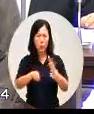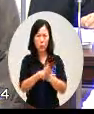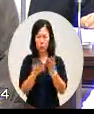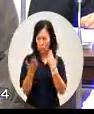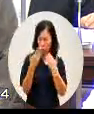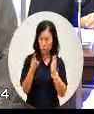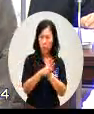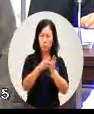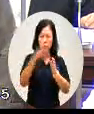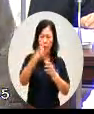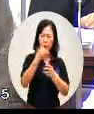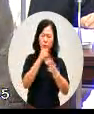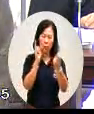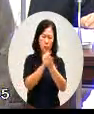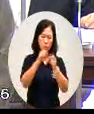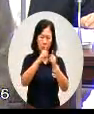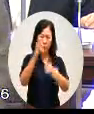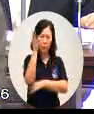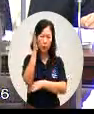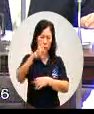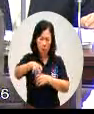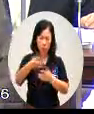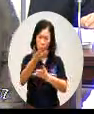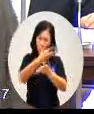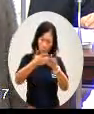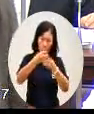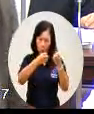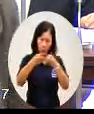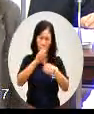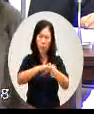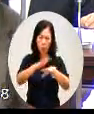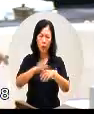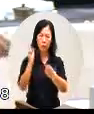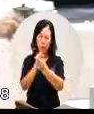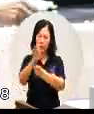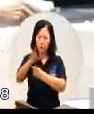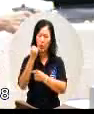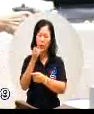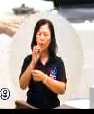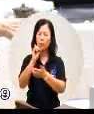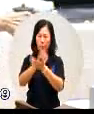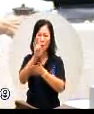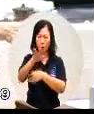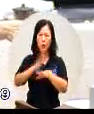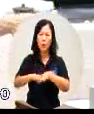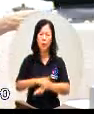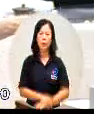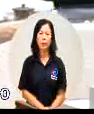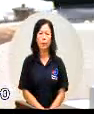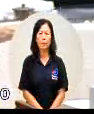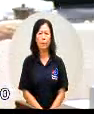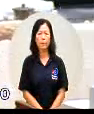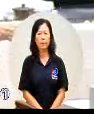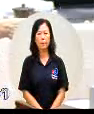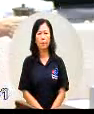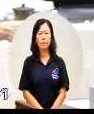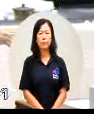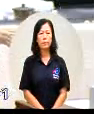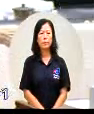会加民政局再过来参详，再甲周议员报告。 好、哦，市长，谢谢你。回到第一章哈，回到这个第一